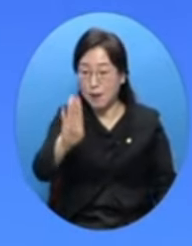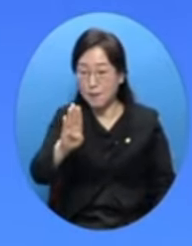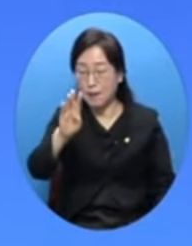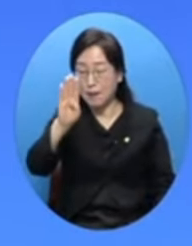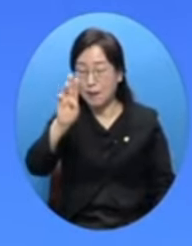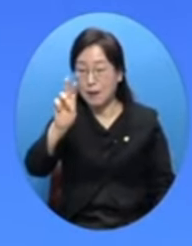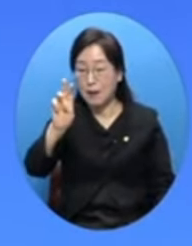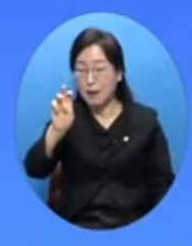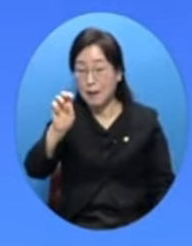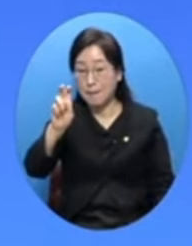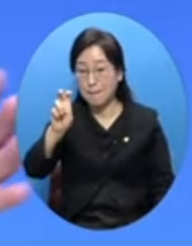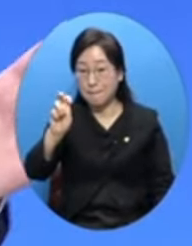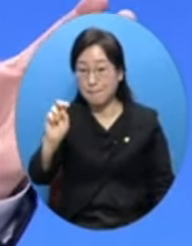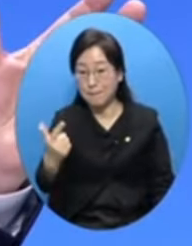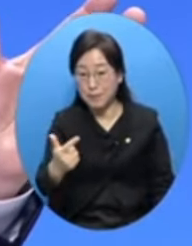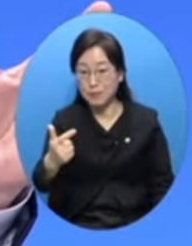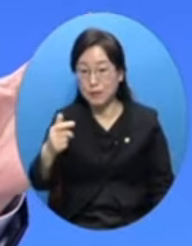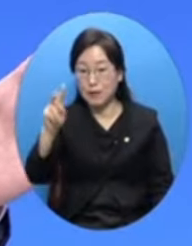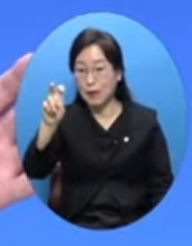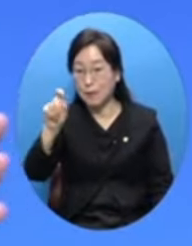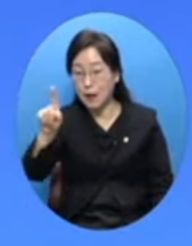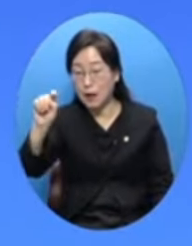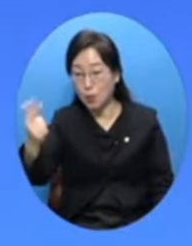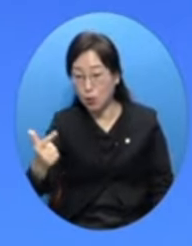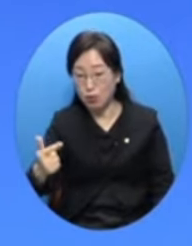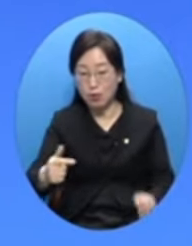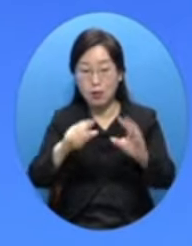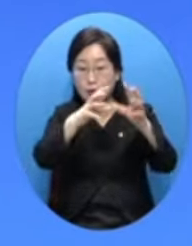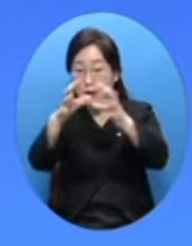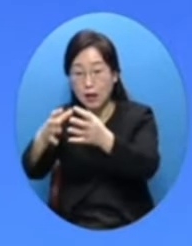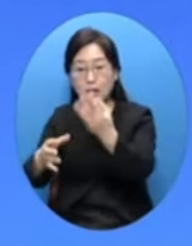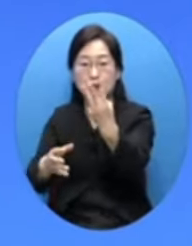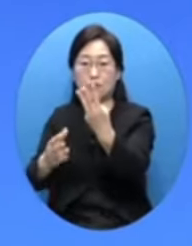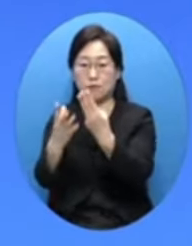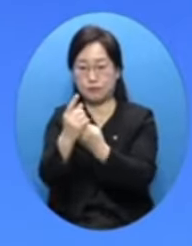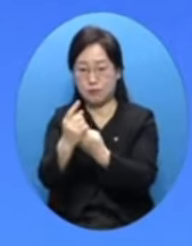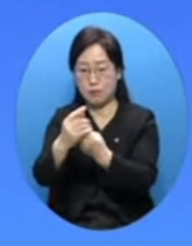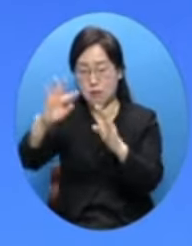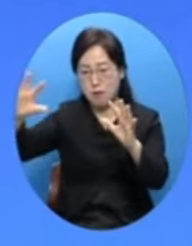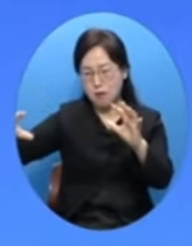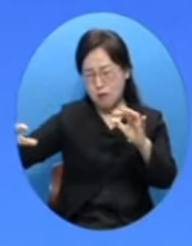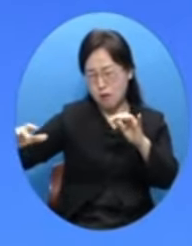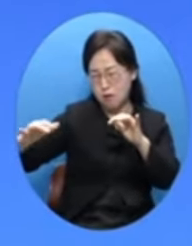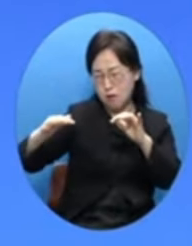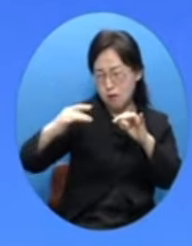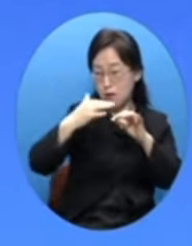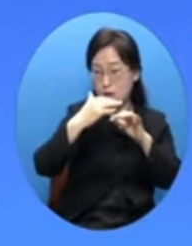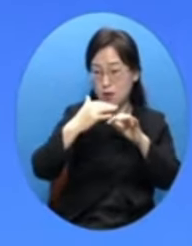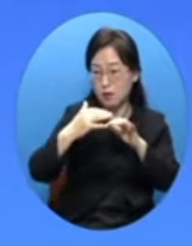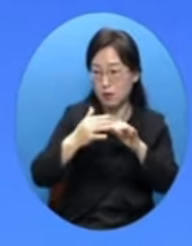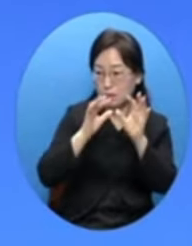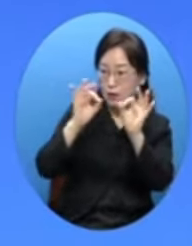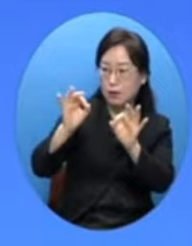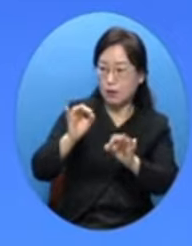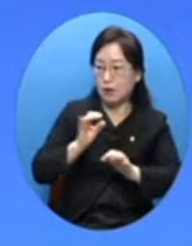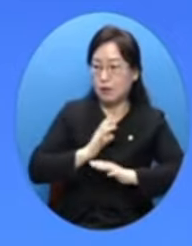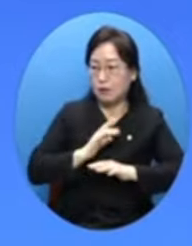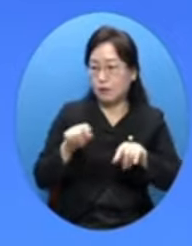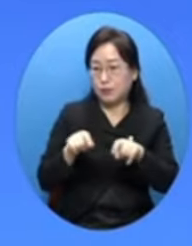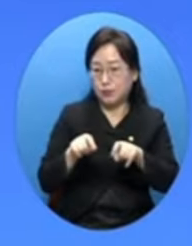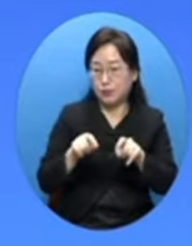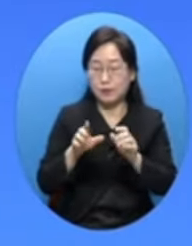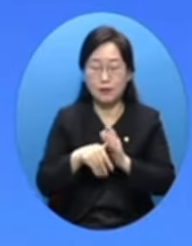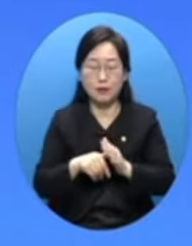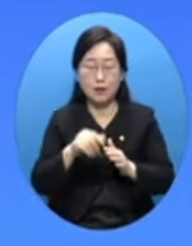쳐들어왔을 때에 그 구름대 같이 많은 군사들이 모여 오니까 저들이 두려워 떨었습니다 그때 여사와 당이